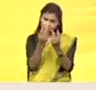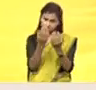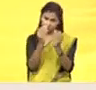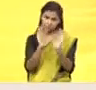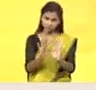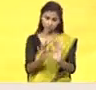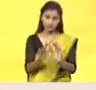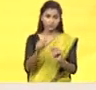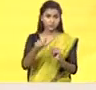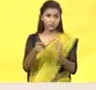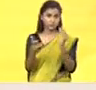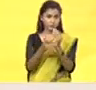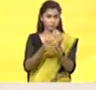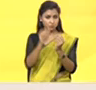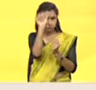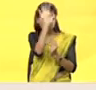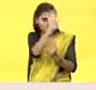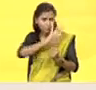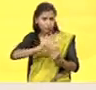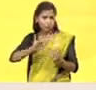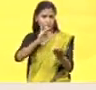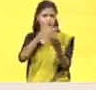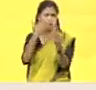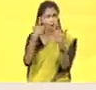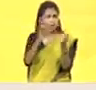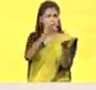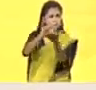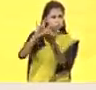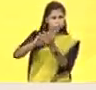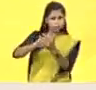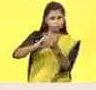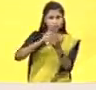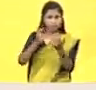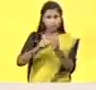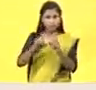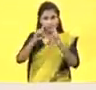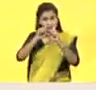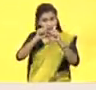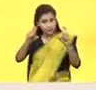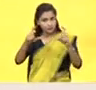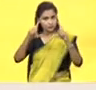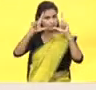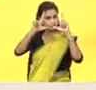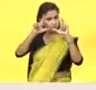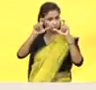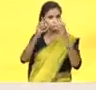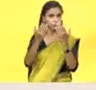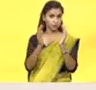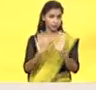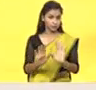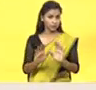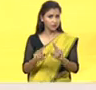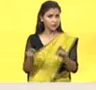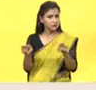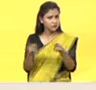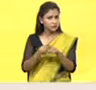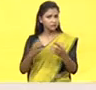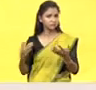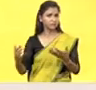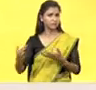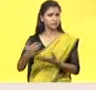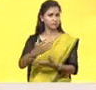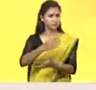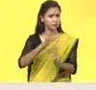हम इससे देश के किसी भी कोने के ऊपर रोज एक साफ तस्वीर खींच सकते हैं। और ये जो डेटा हमें